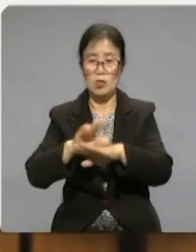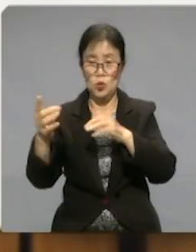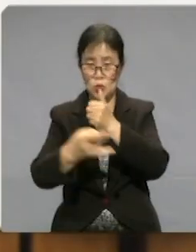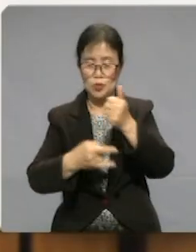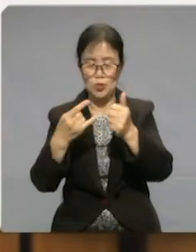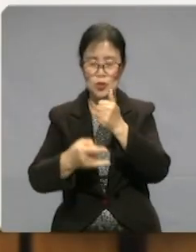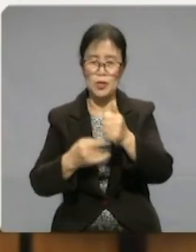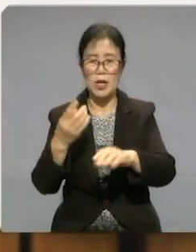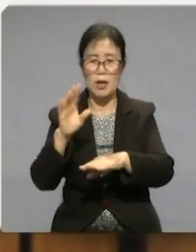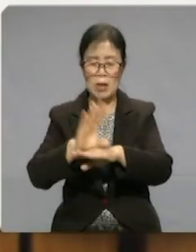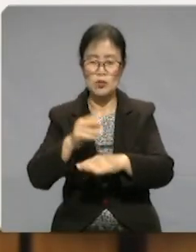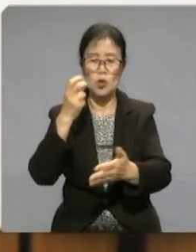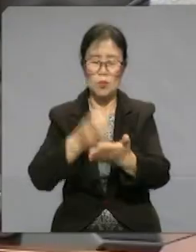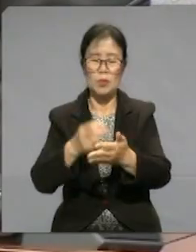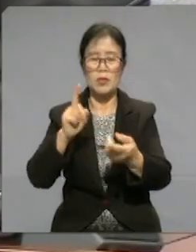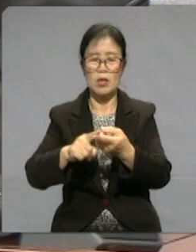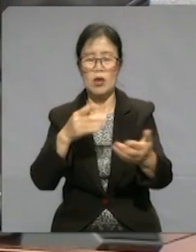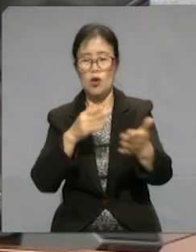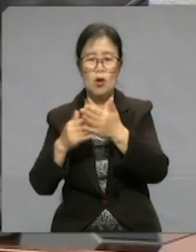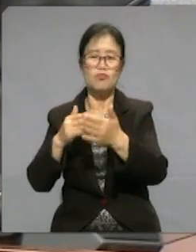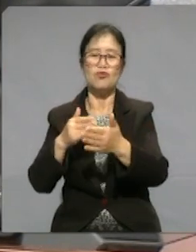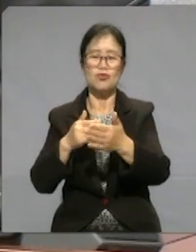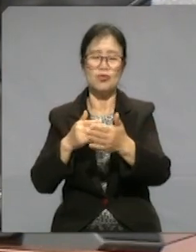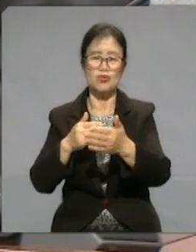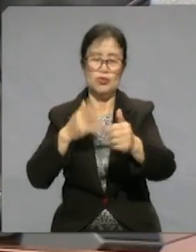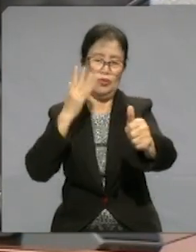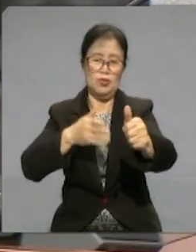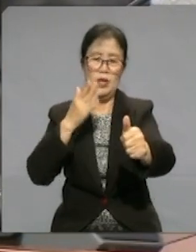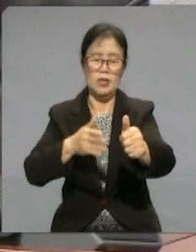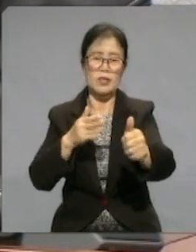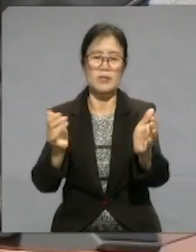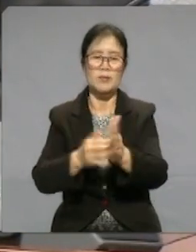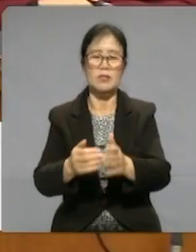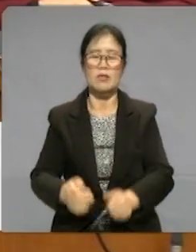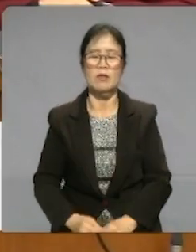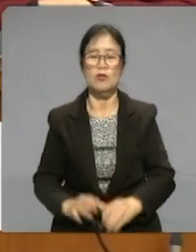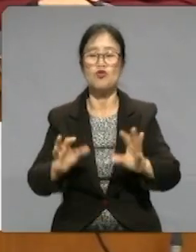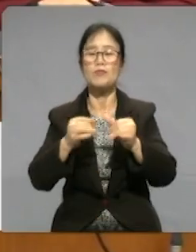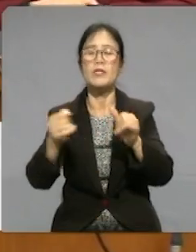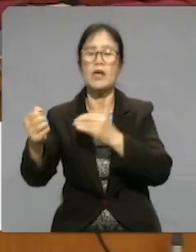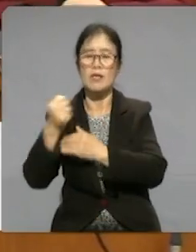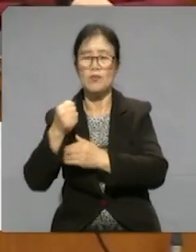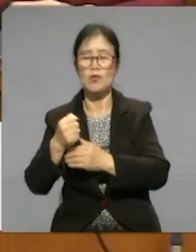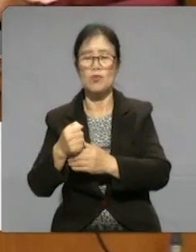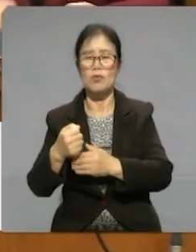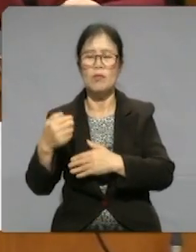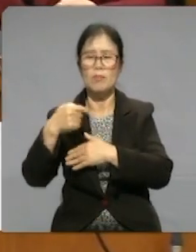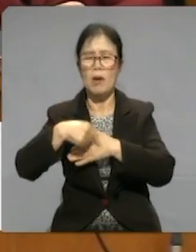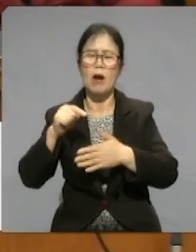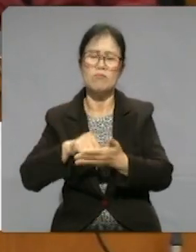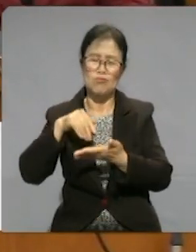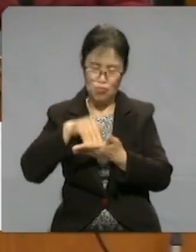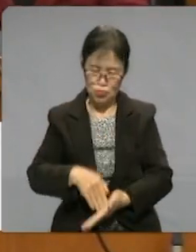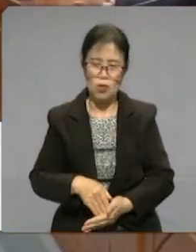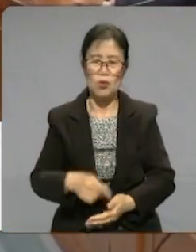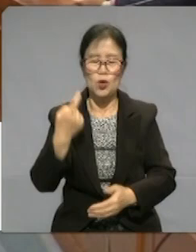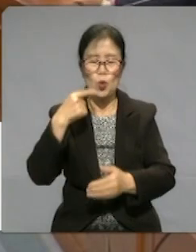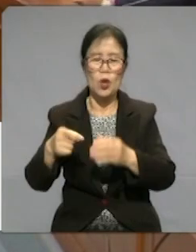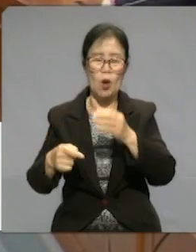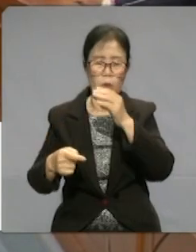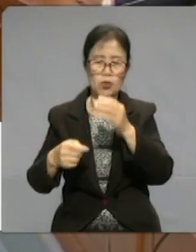방송통신위원회는 방송법에 대해 거부권 행사를 제안했습니다. 국민의힘도 무거운 심정이라며